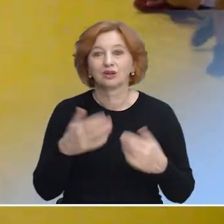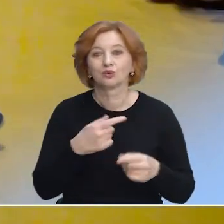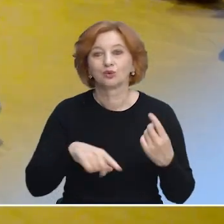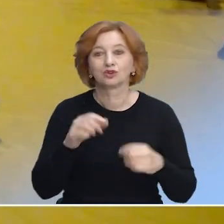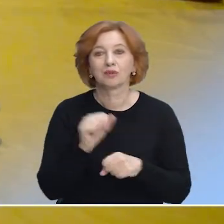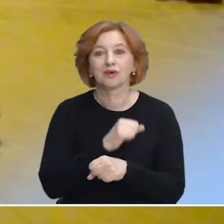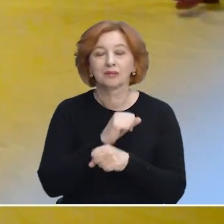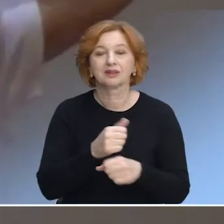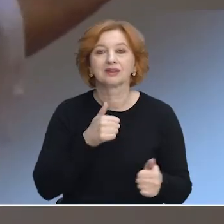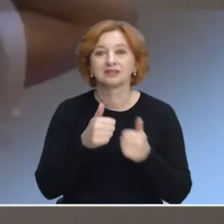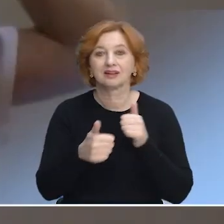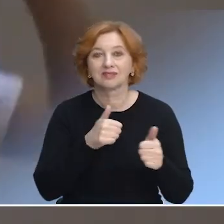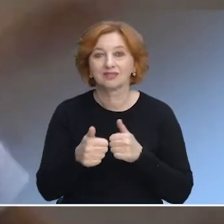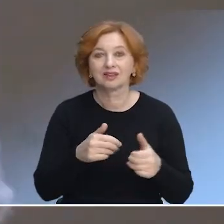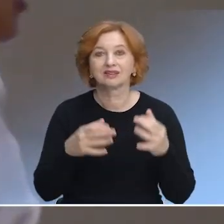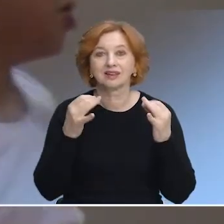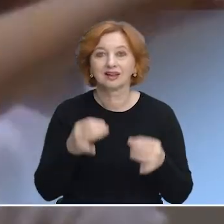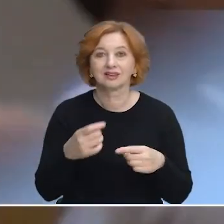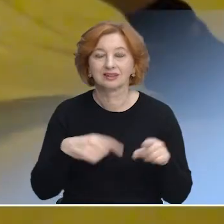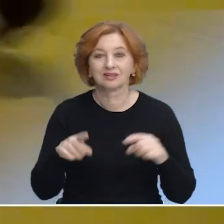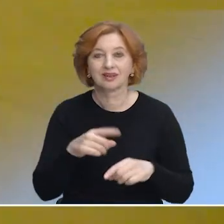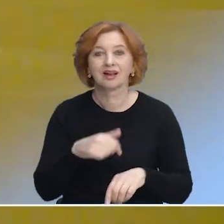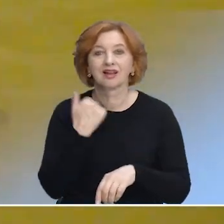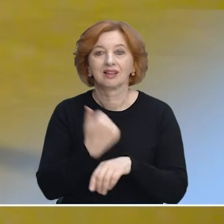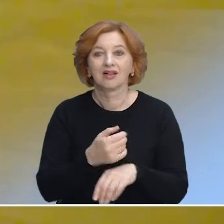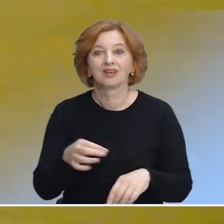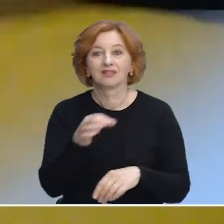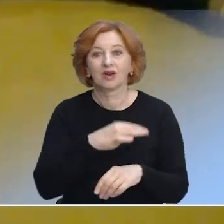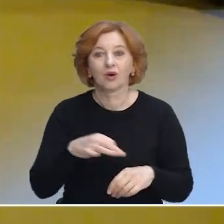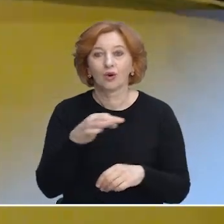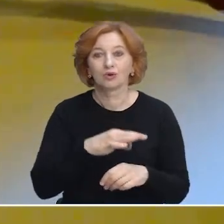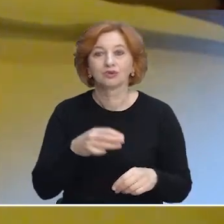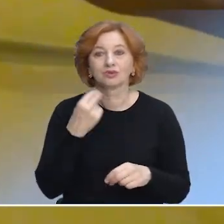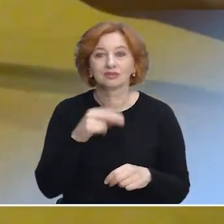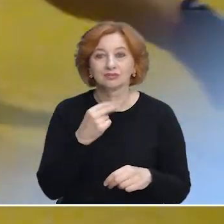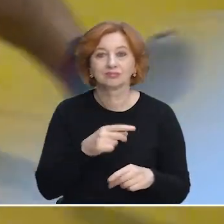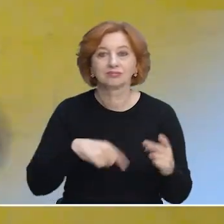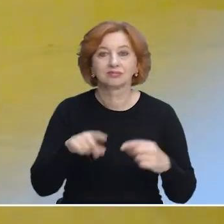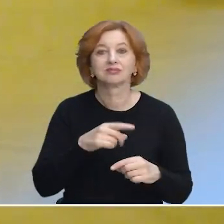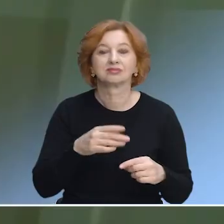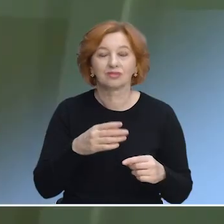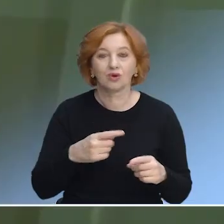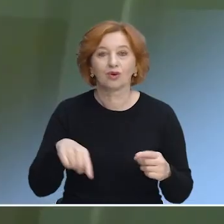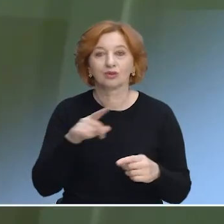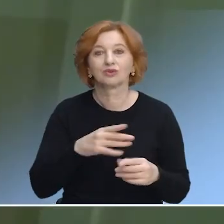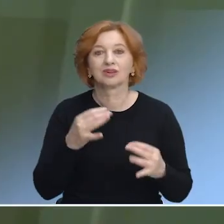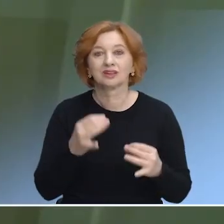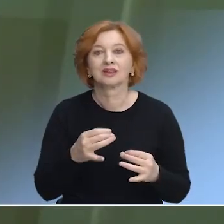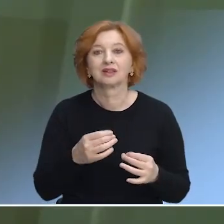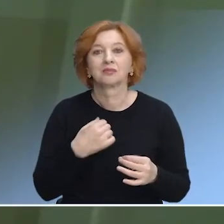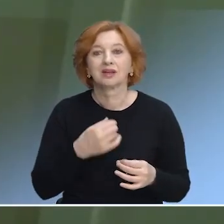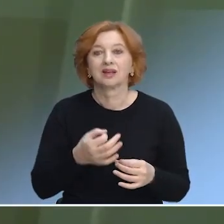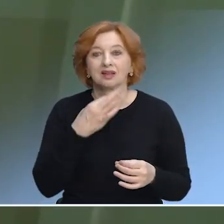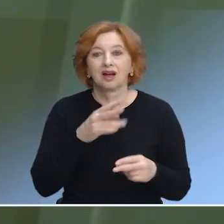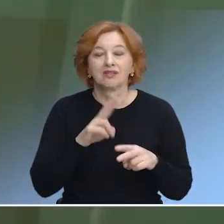победитель областных соревнований, бронзовый призер Южного федерального округа, стаж занятий борьбой 8 лет. Мне нравится этот вид спорта,